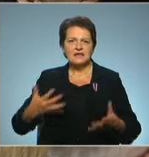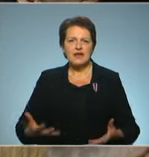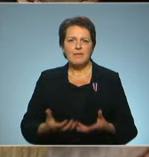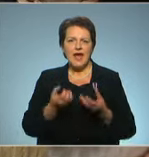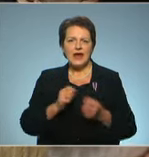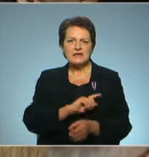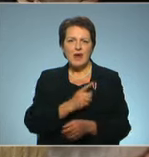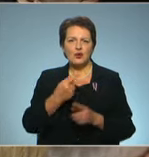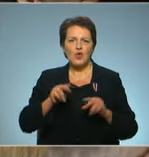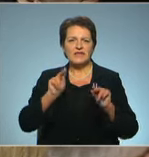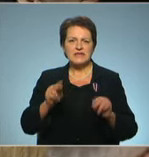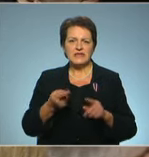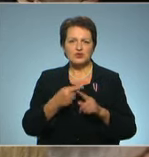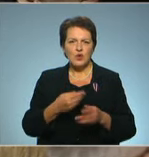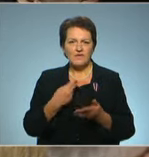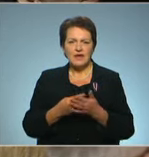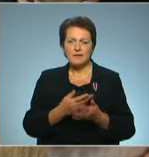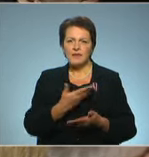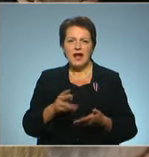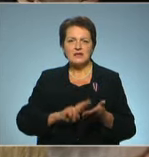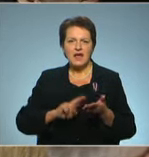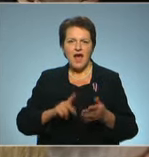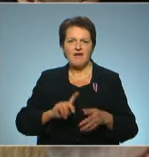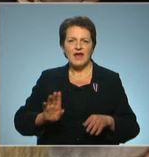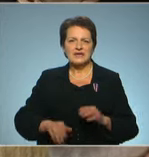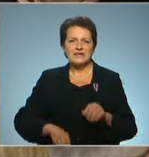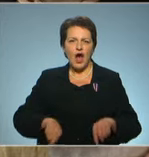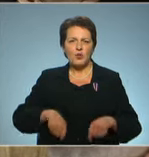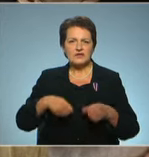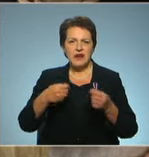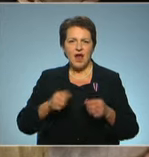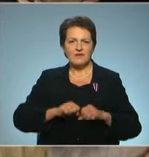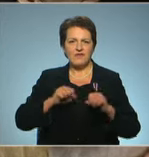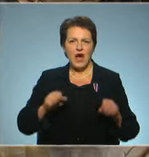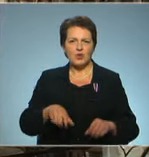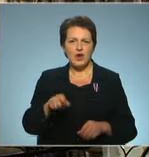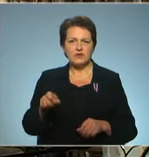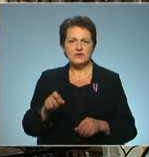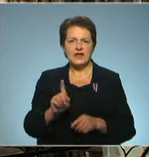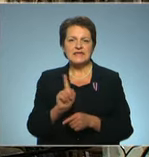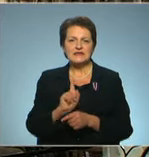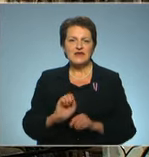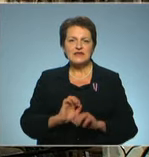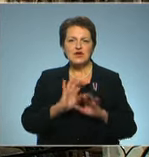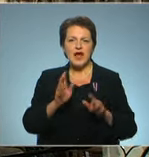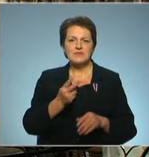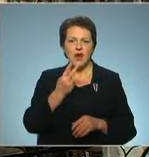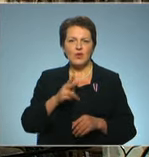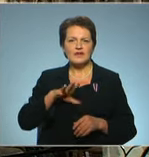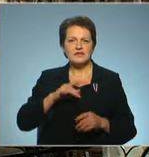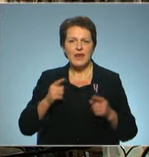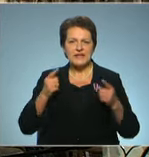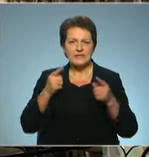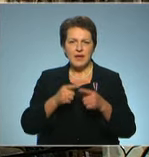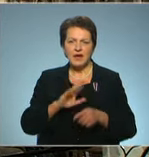ticības un vērtībām, kuras ļāva izaudzināt varoņus. Svecīšu gaismā lūkoties pēc mērķa, kas